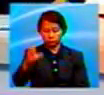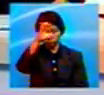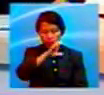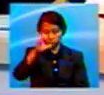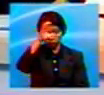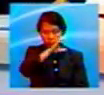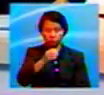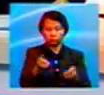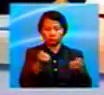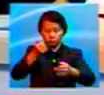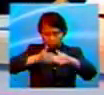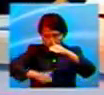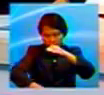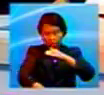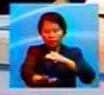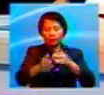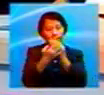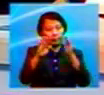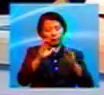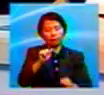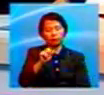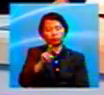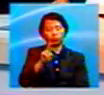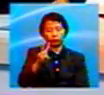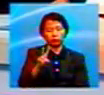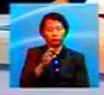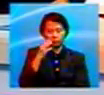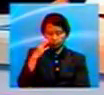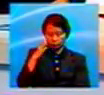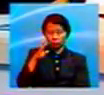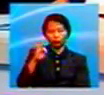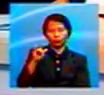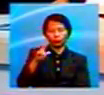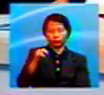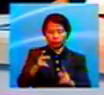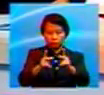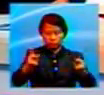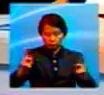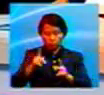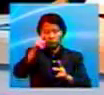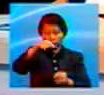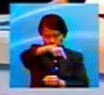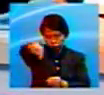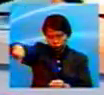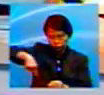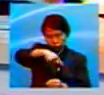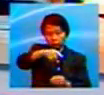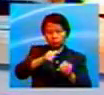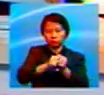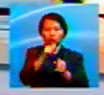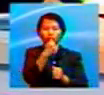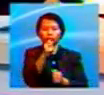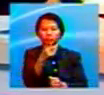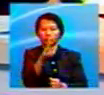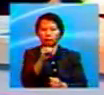Pencarian menggunakan kenderaan dalam air bebas AUV Bluefin 21 memberi fokus kepada kawasan berupa satu bulatan dengan radius 10